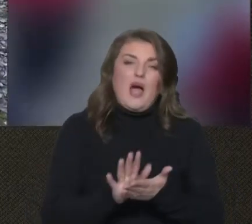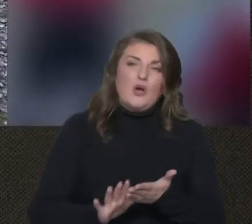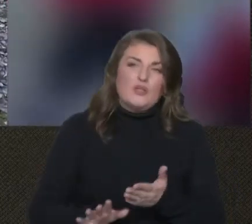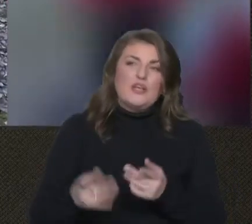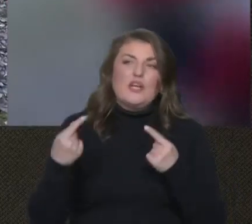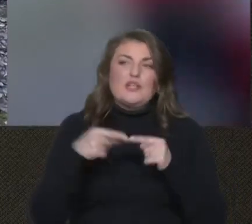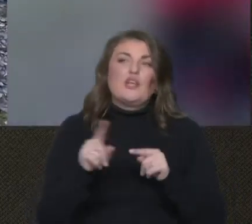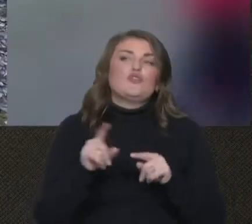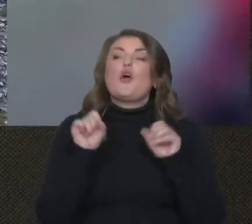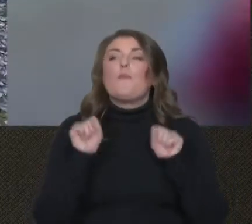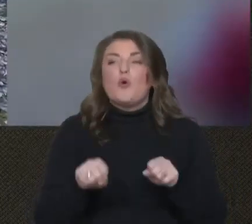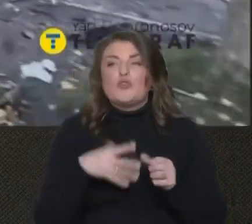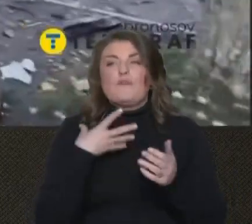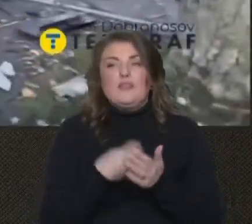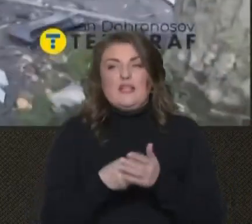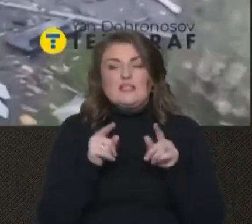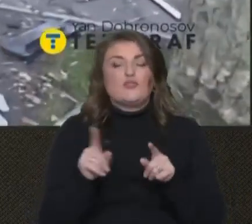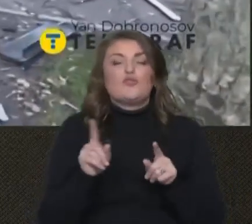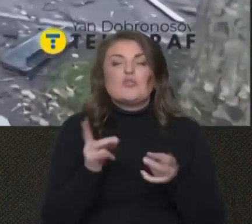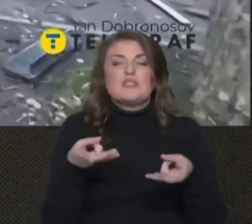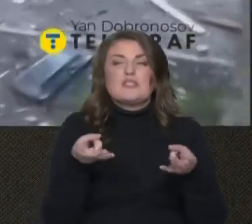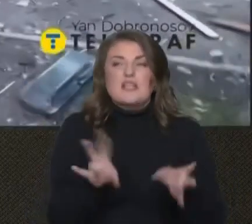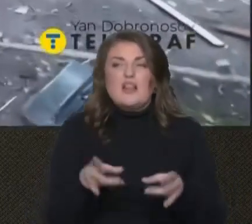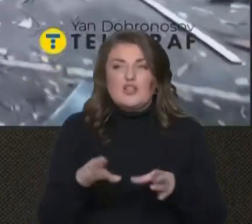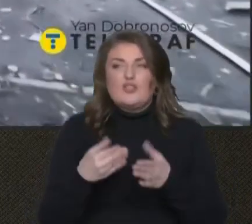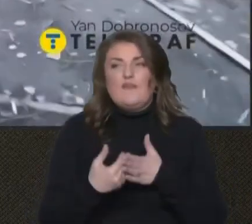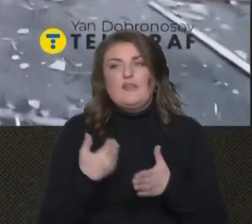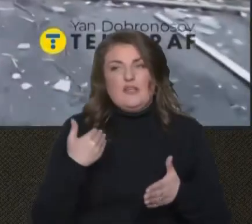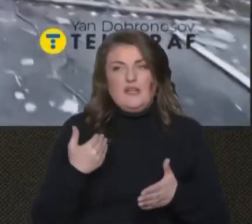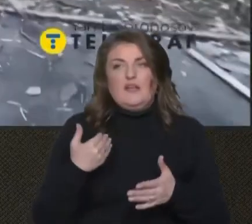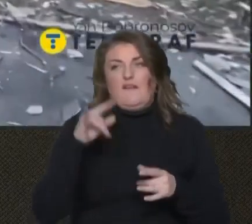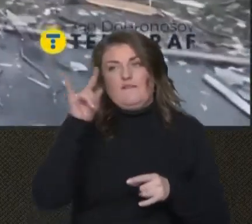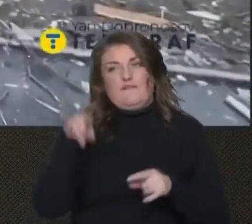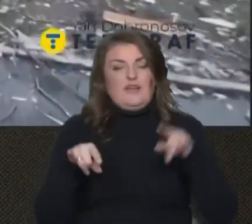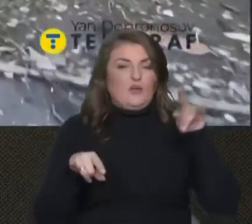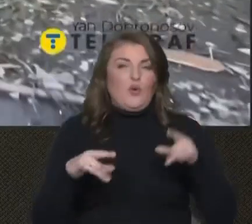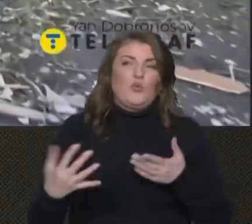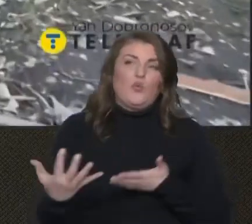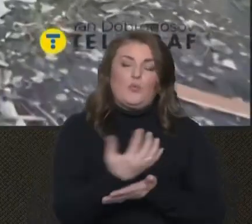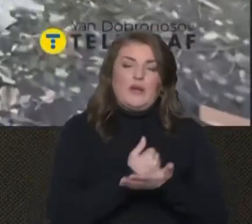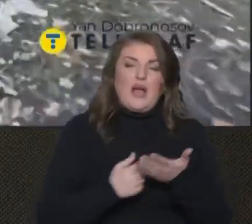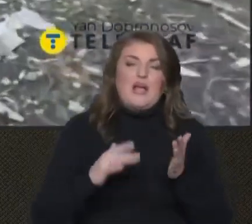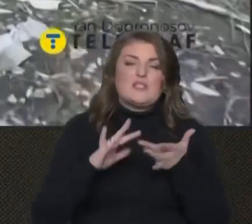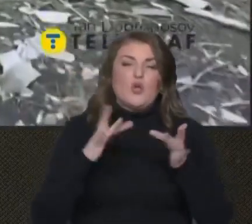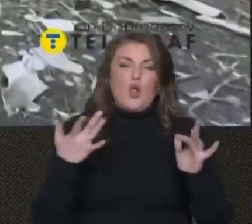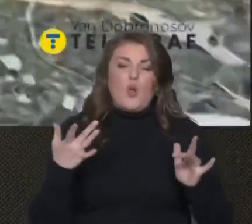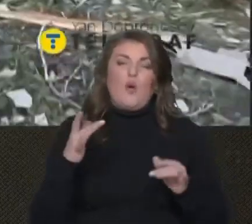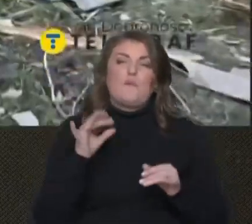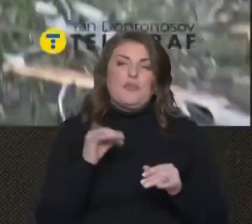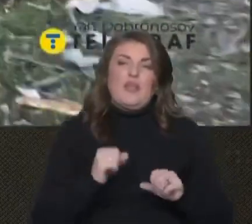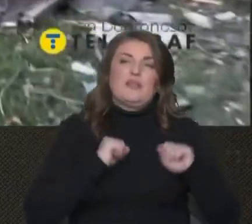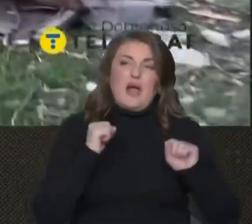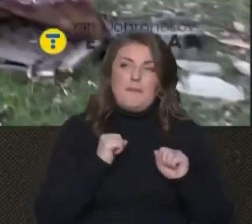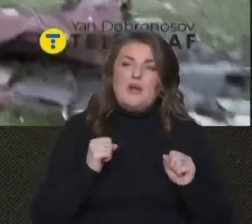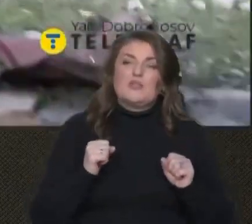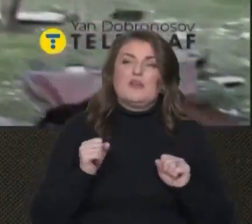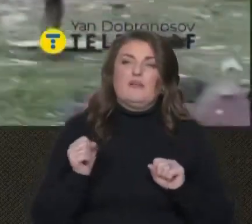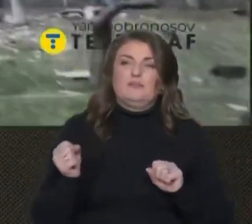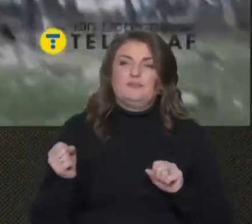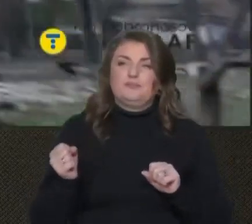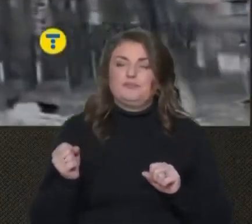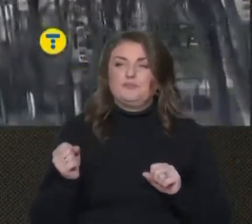прибирають те, що можуть, власне, те, що залишилось від вікон. Прибирають скло і намагаються